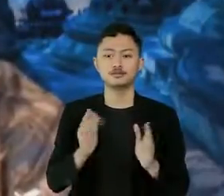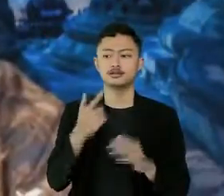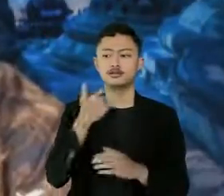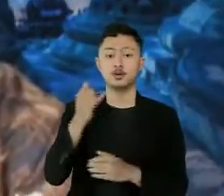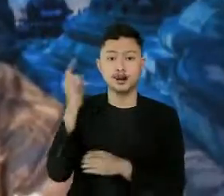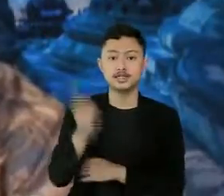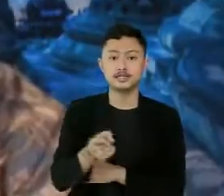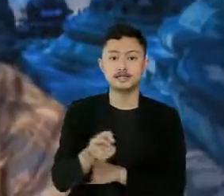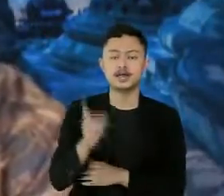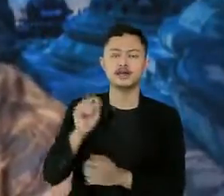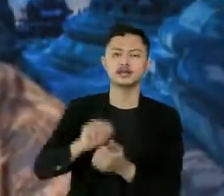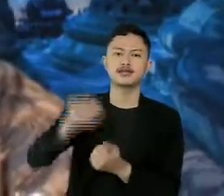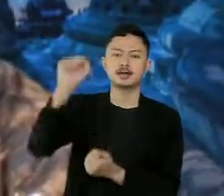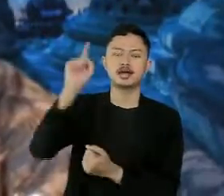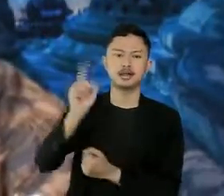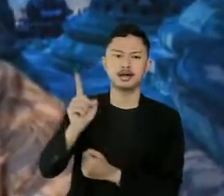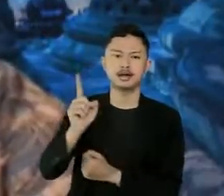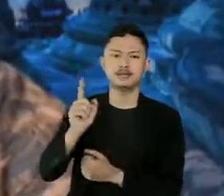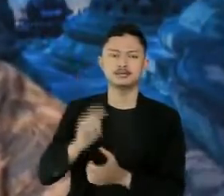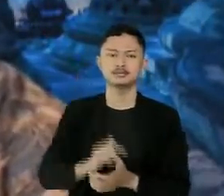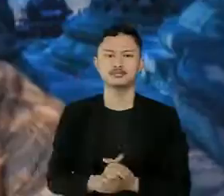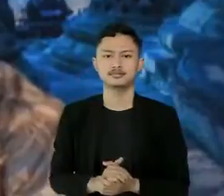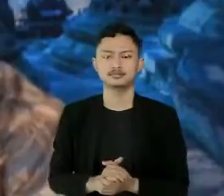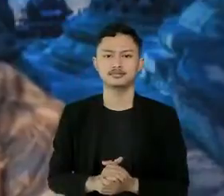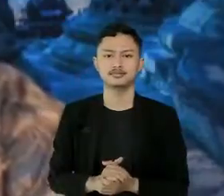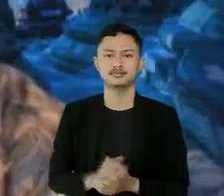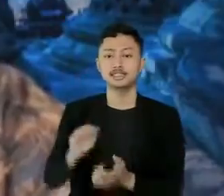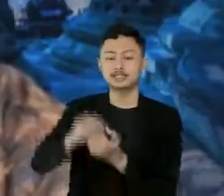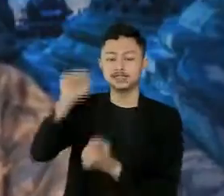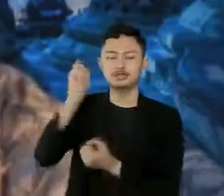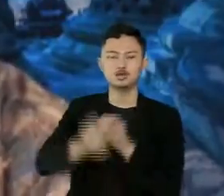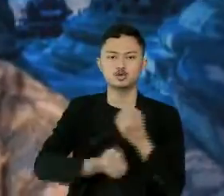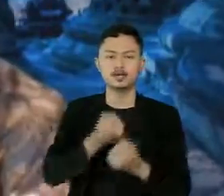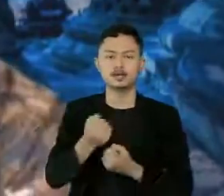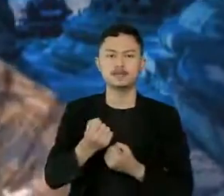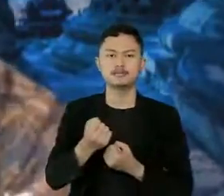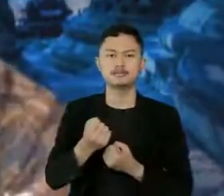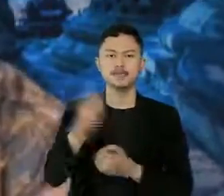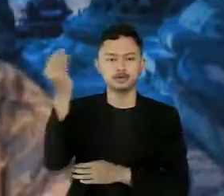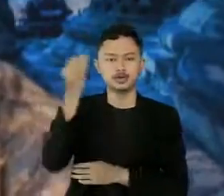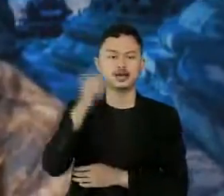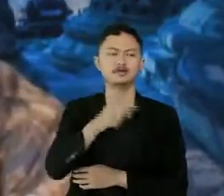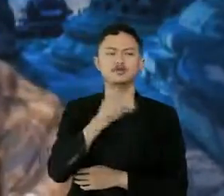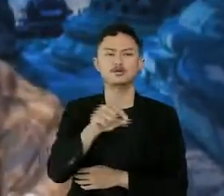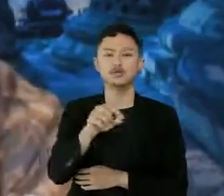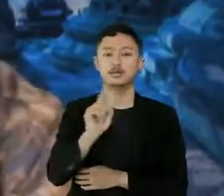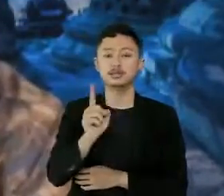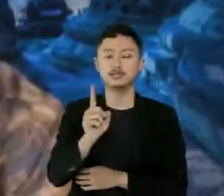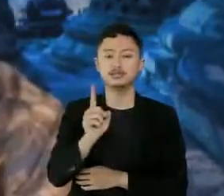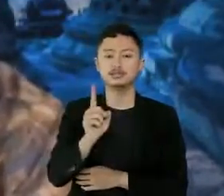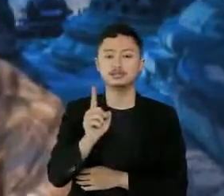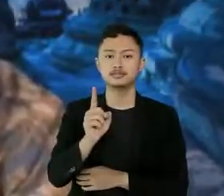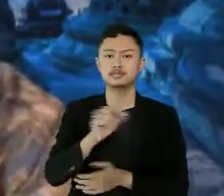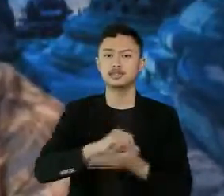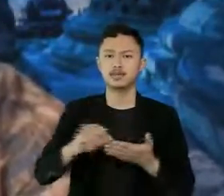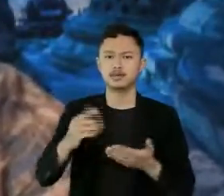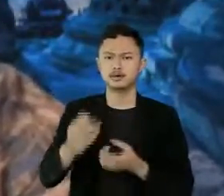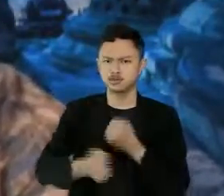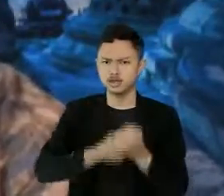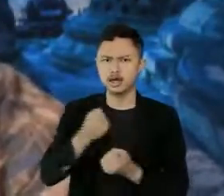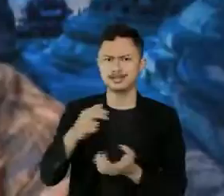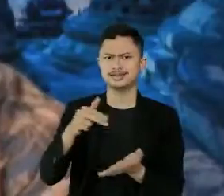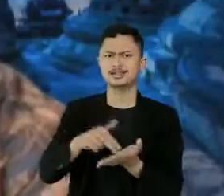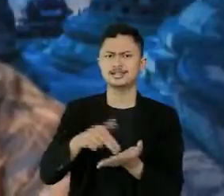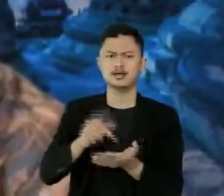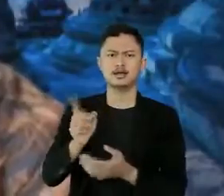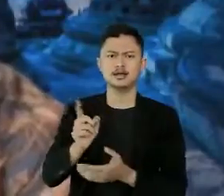mandatori, ada yang namanya sertifikasi usaha pariwisata. Itu iya betul, karena itu memang namanya usaha, masa nggak